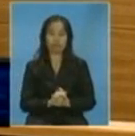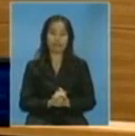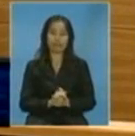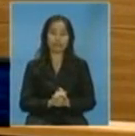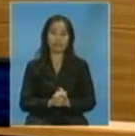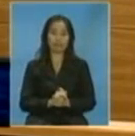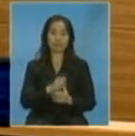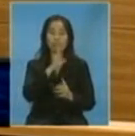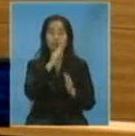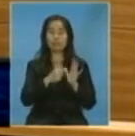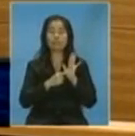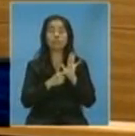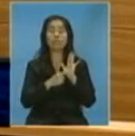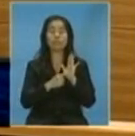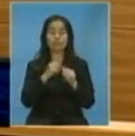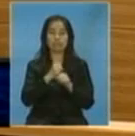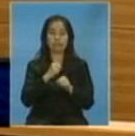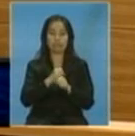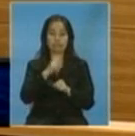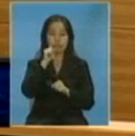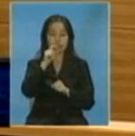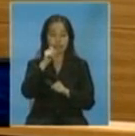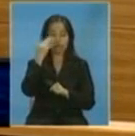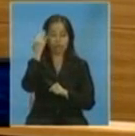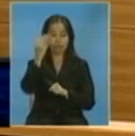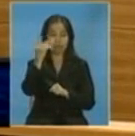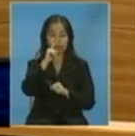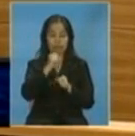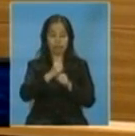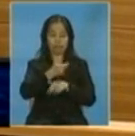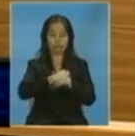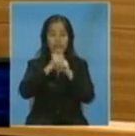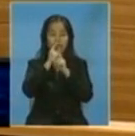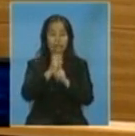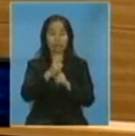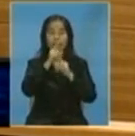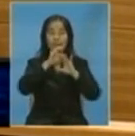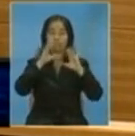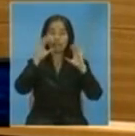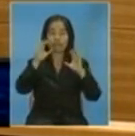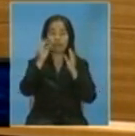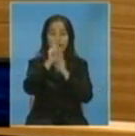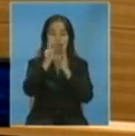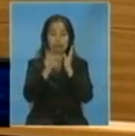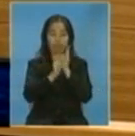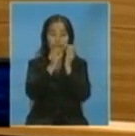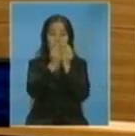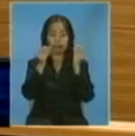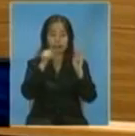ยกตัวอย่างเรื่องที่จะต้องแถลงการปฏิบัติตามแนวนโยบายพื้นฐานของรัฐตามรัฐธรรมนูญมาตรา75